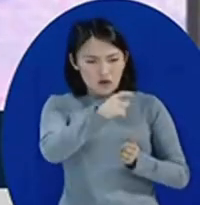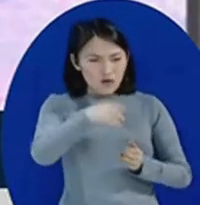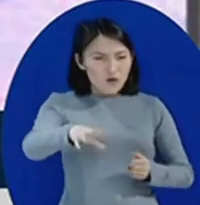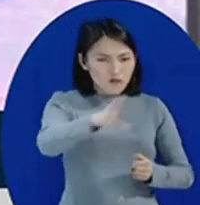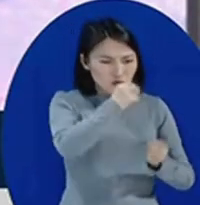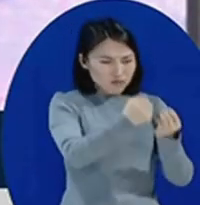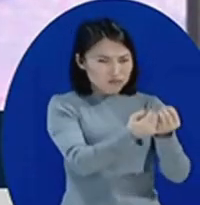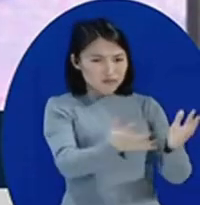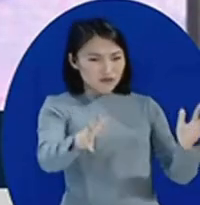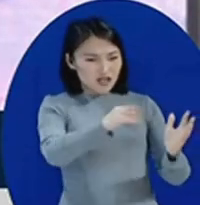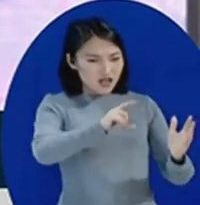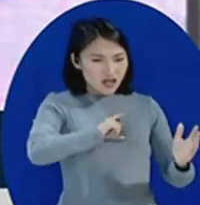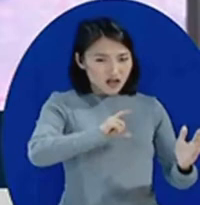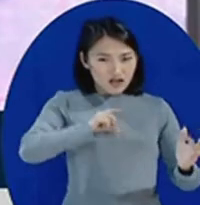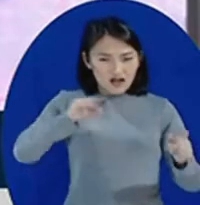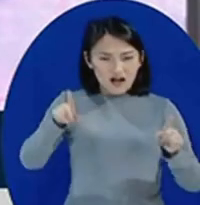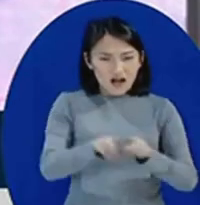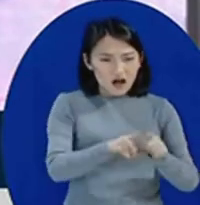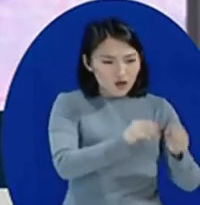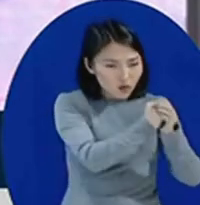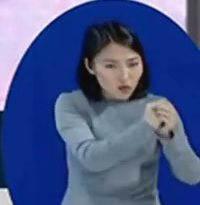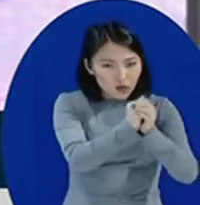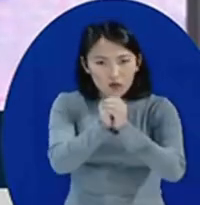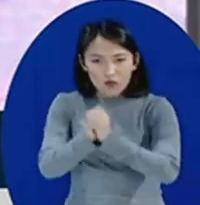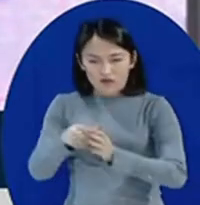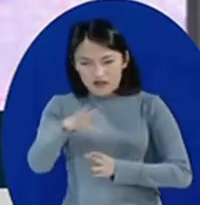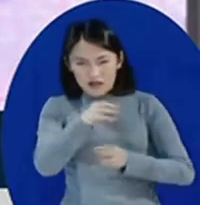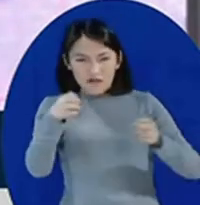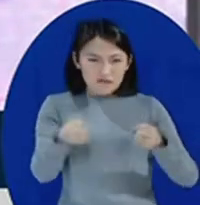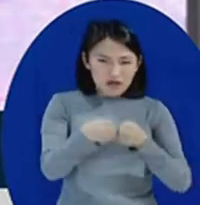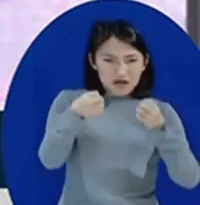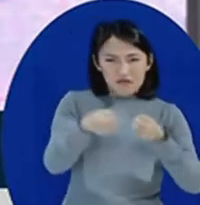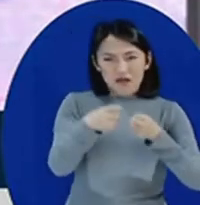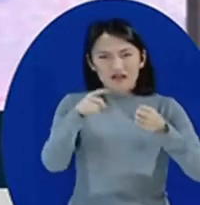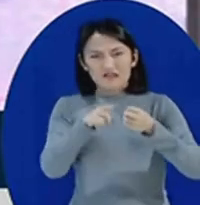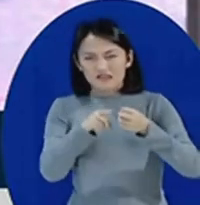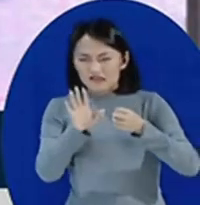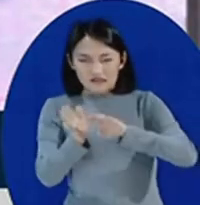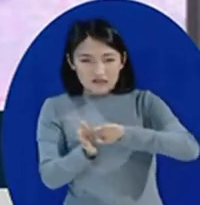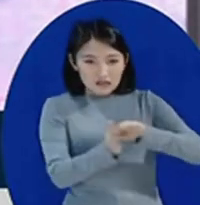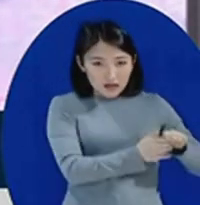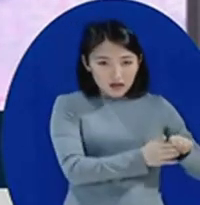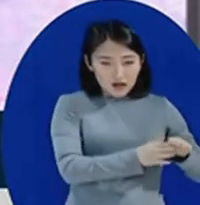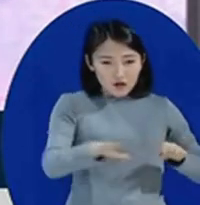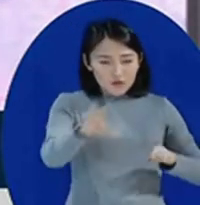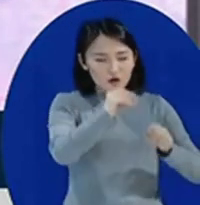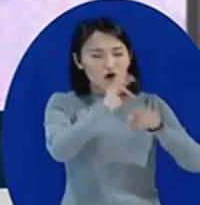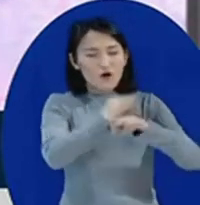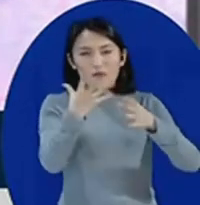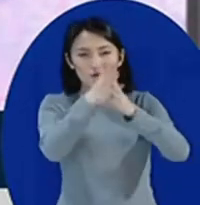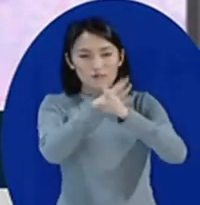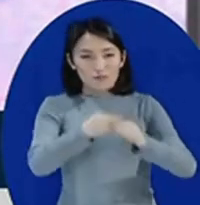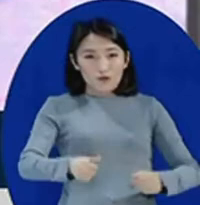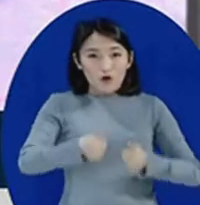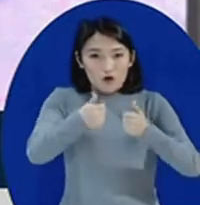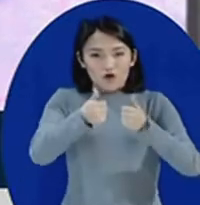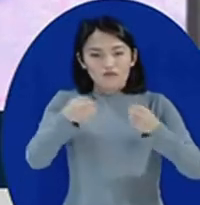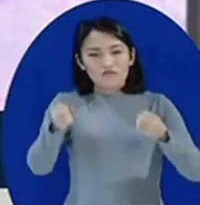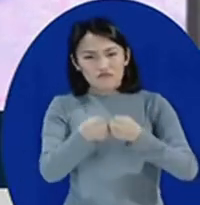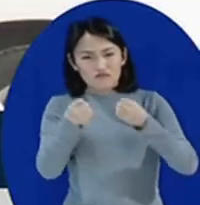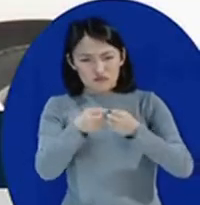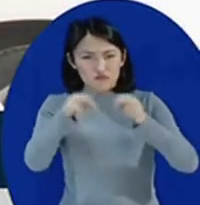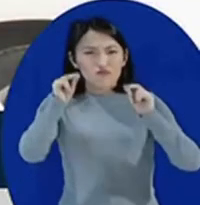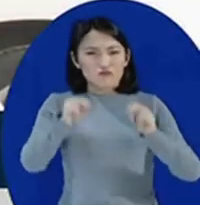хүн олон хүмүүсийнхээ эрх ашигийг бас хөндлөж энэ одоо арга хэмжээнүүдээ эрүүл болсон цагтаа бас хийх нь зүйтэй байна гэдгийг та бүхэндээ бас